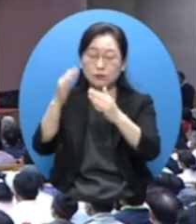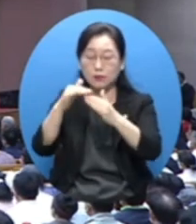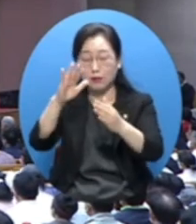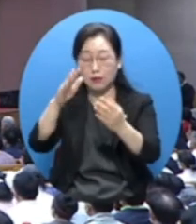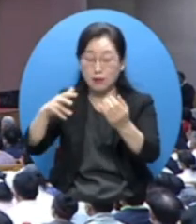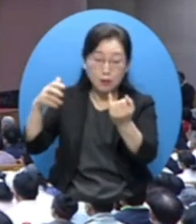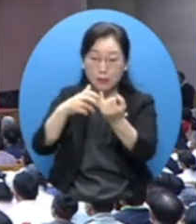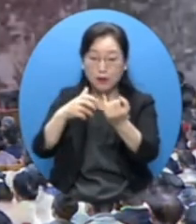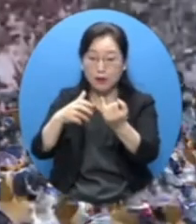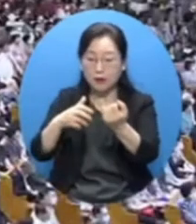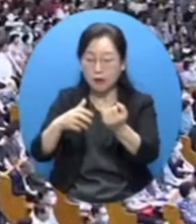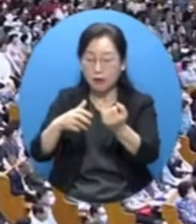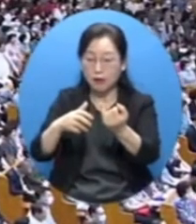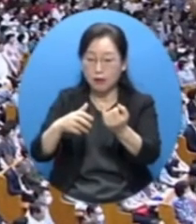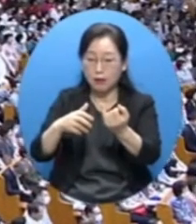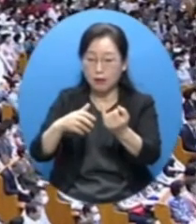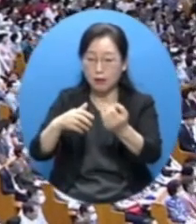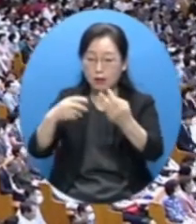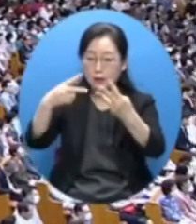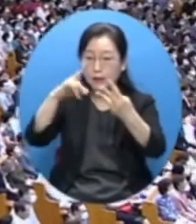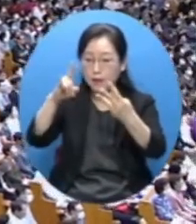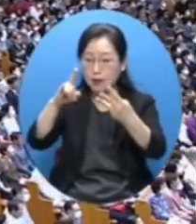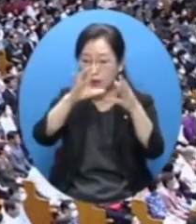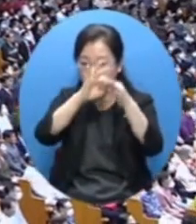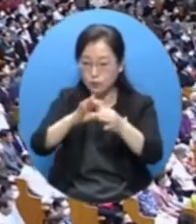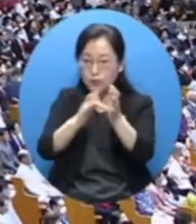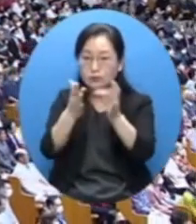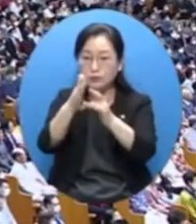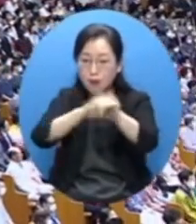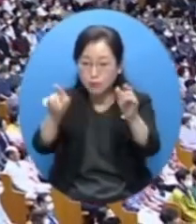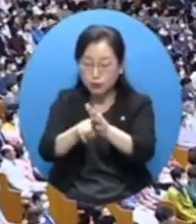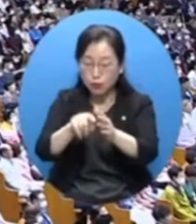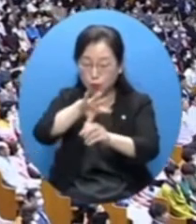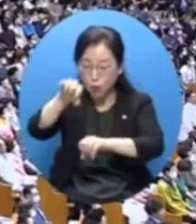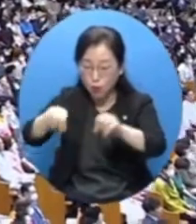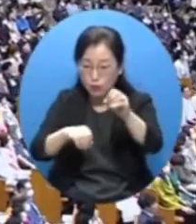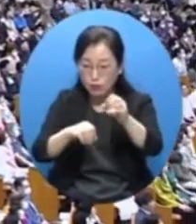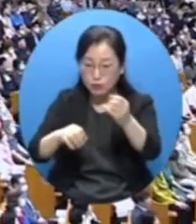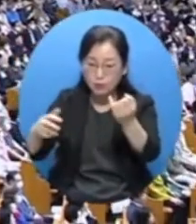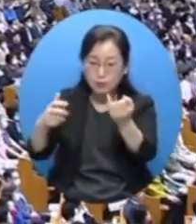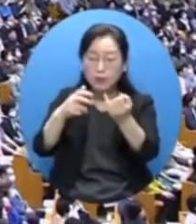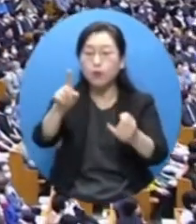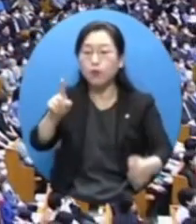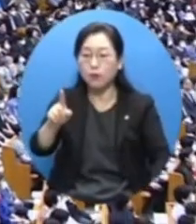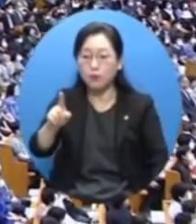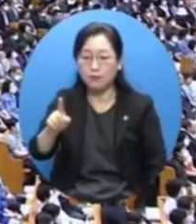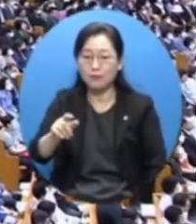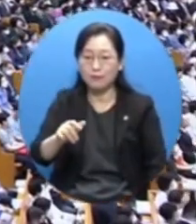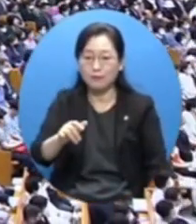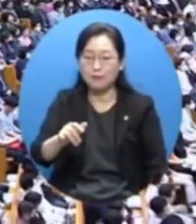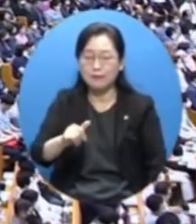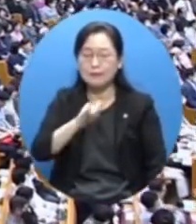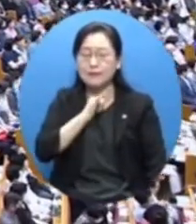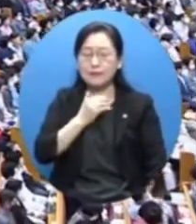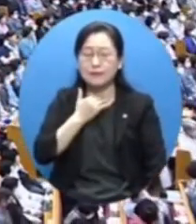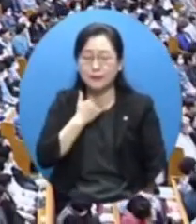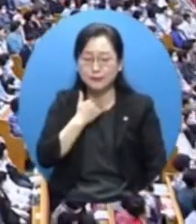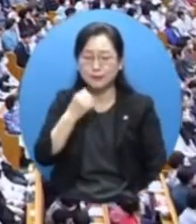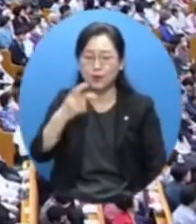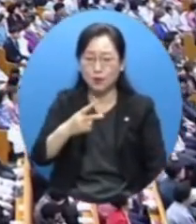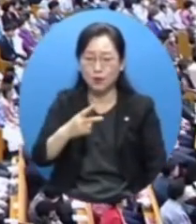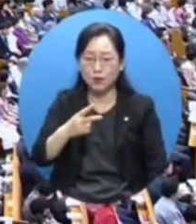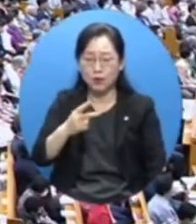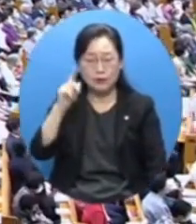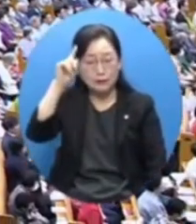그 생각에 두려움과 공포로 들고 와서 급기야 자살을 시도하기도 하고 또 트라머로